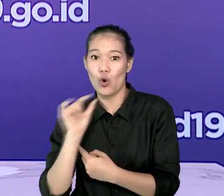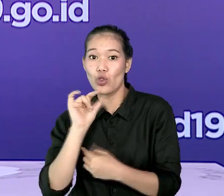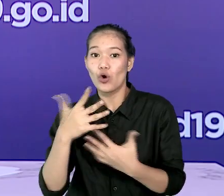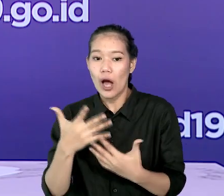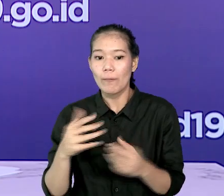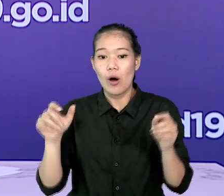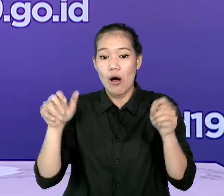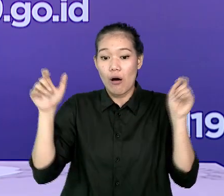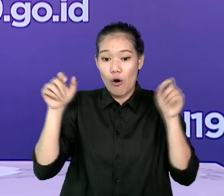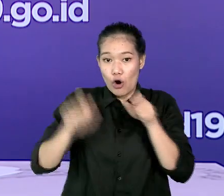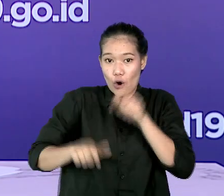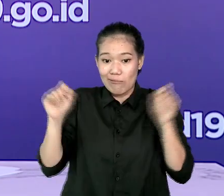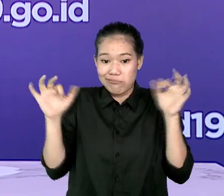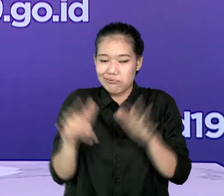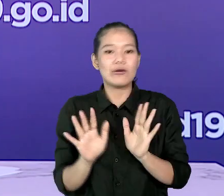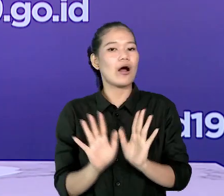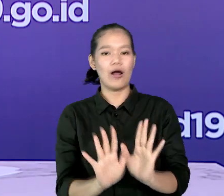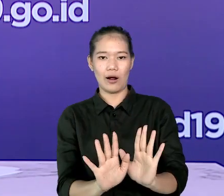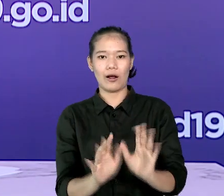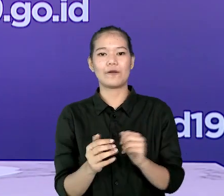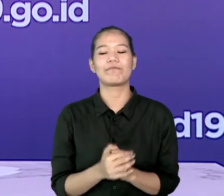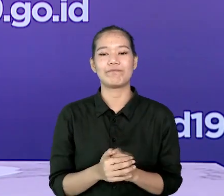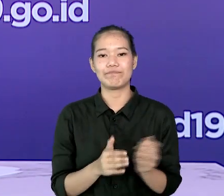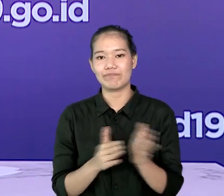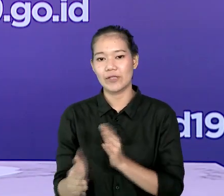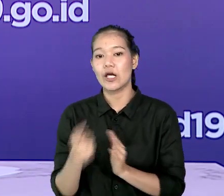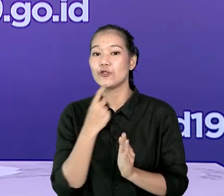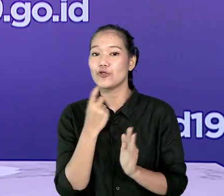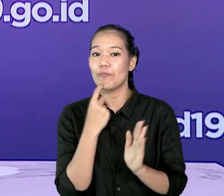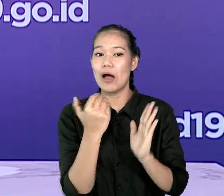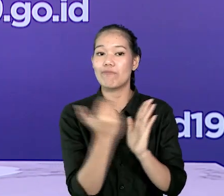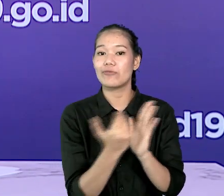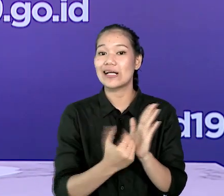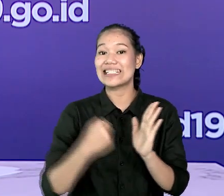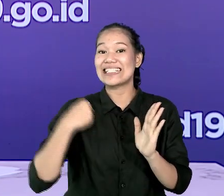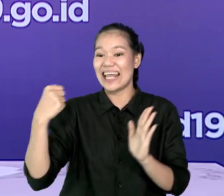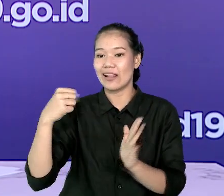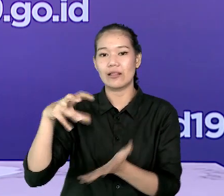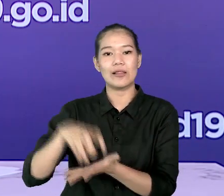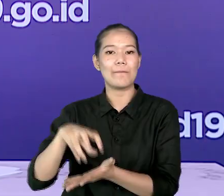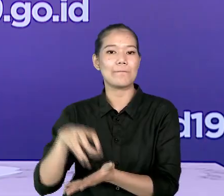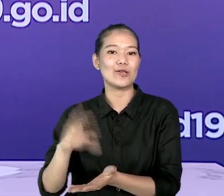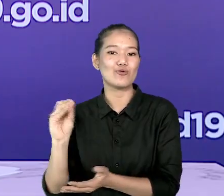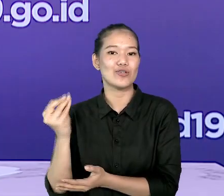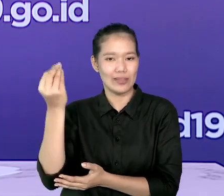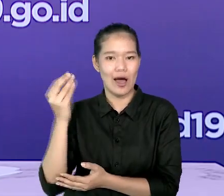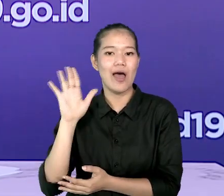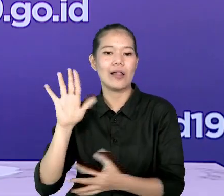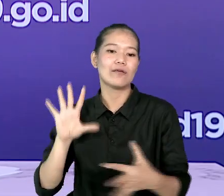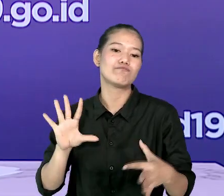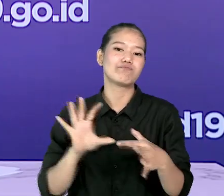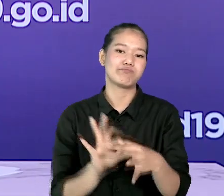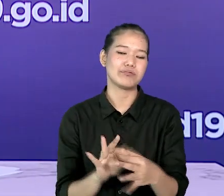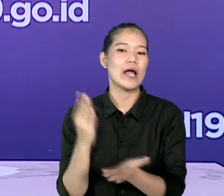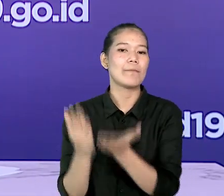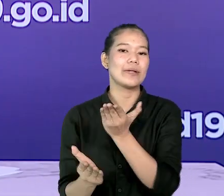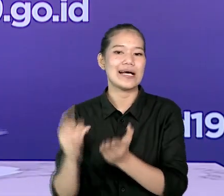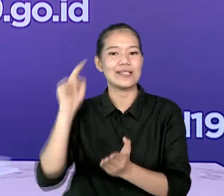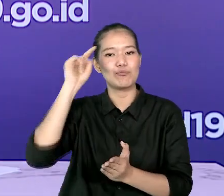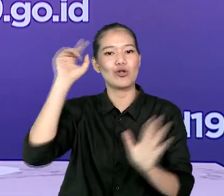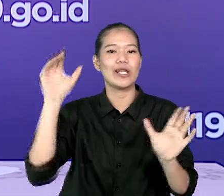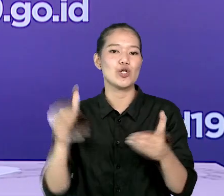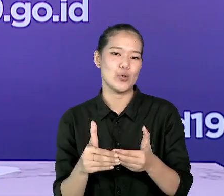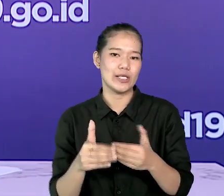kerumunan. Operasional uji coba prokes di tempat wisata juga akan terintegrasi dengan sistem Peduli